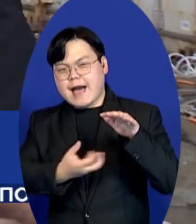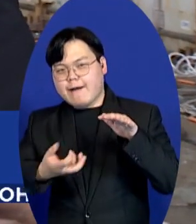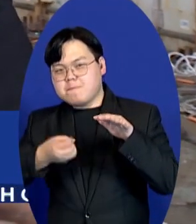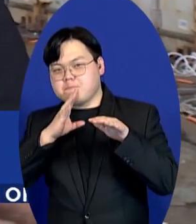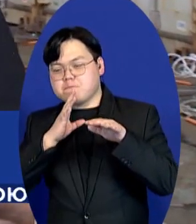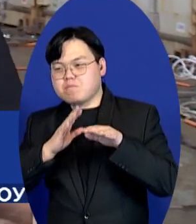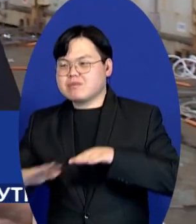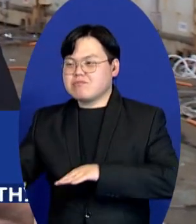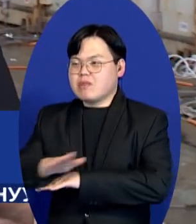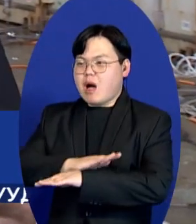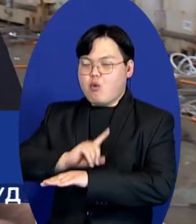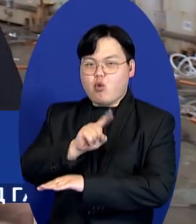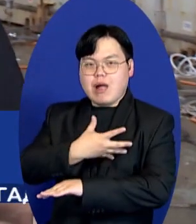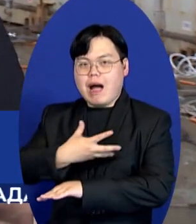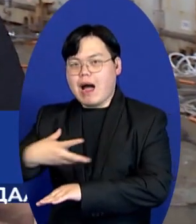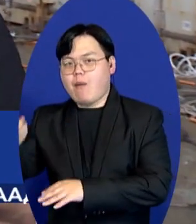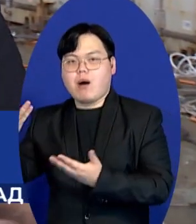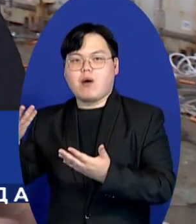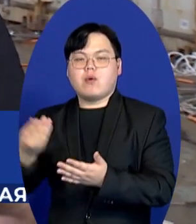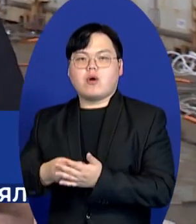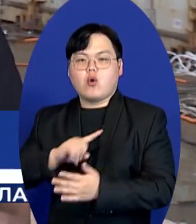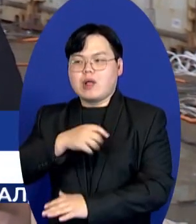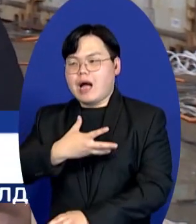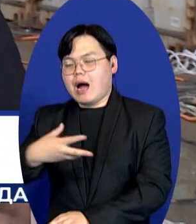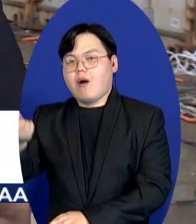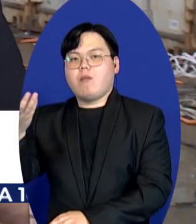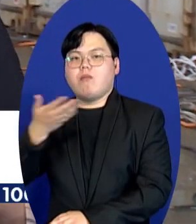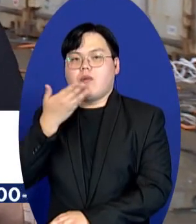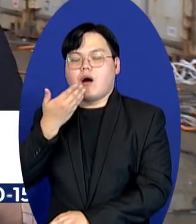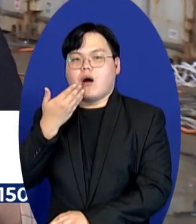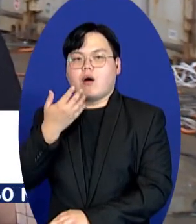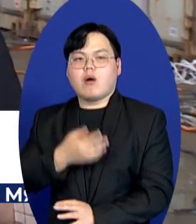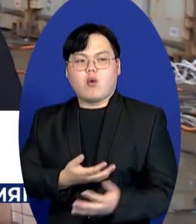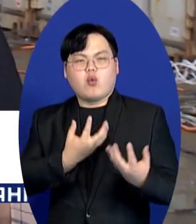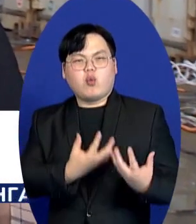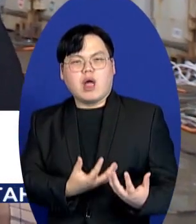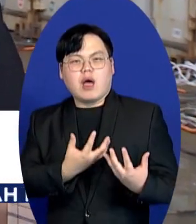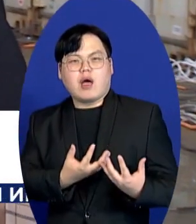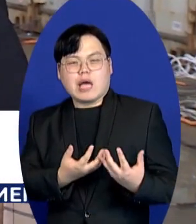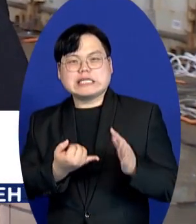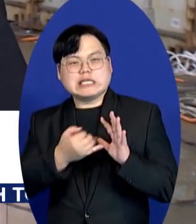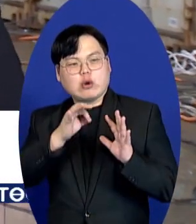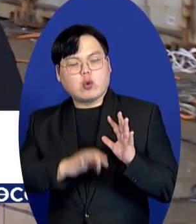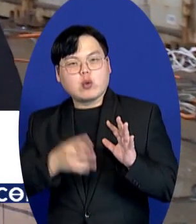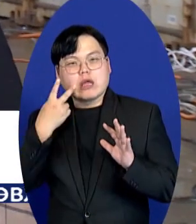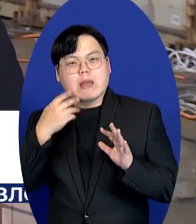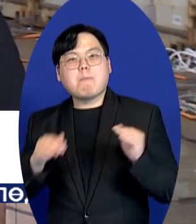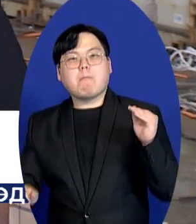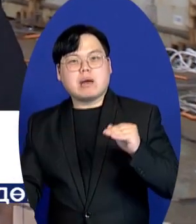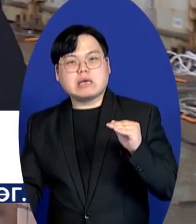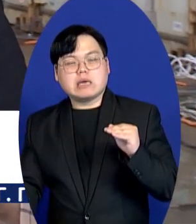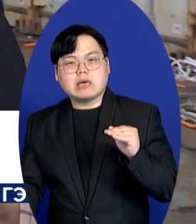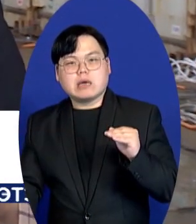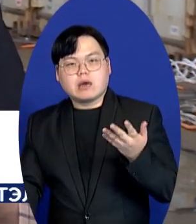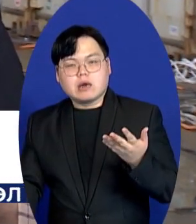талбай хөлөө авах шинээр ачаагаа авахгүй байгаад байна. Хөлөө авах шинээр ачаагаа авахгүй. А нийт ачааны 60% нь машин байгаа учраас ачаа